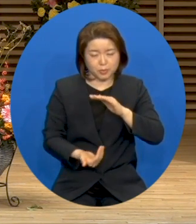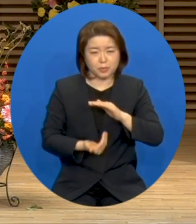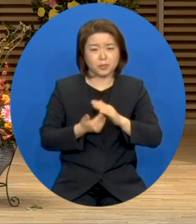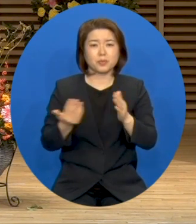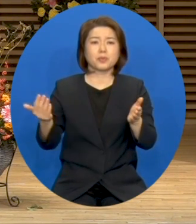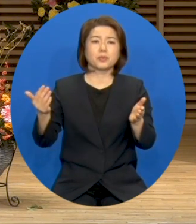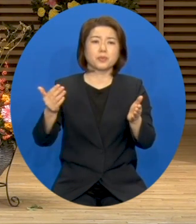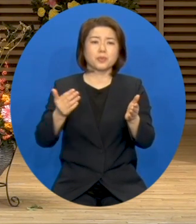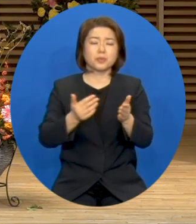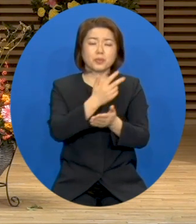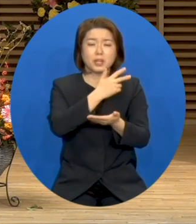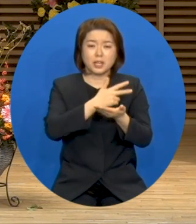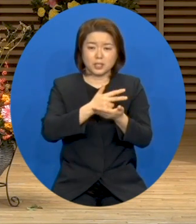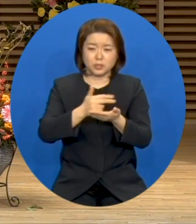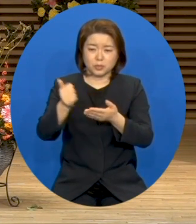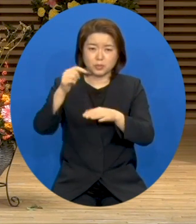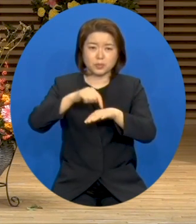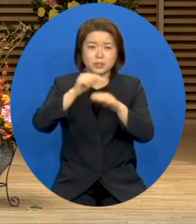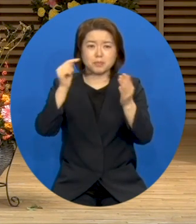이루어지도록